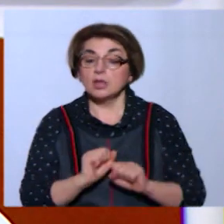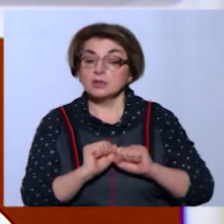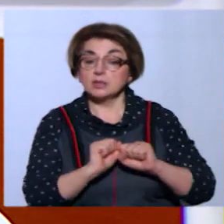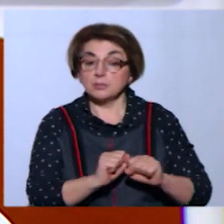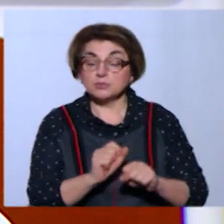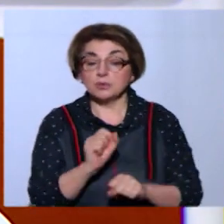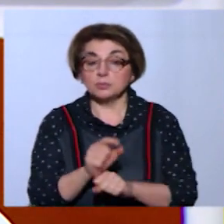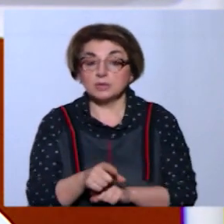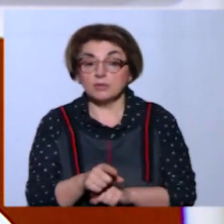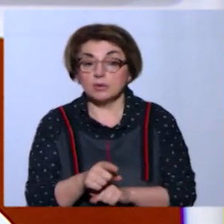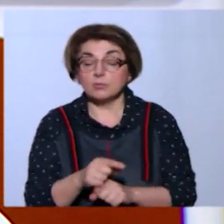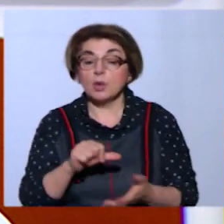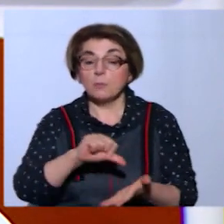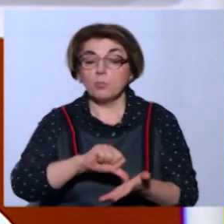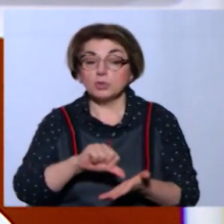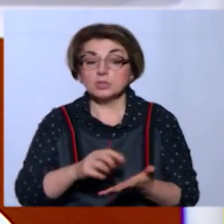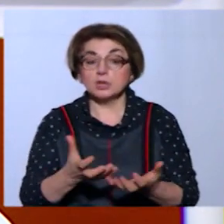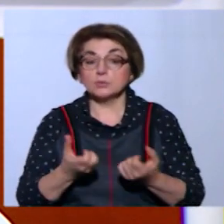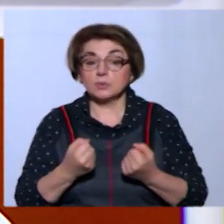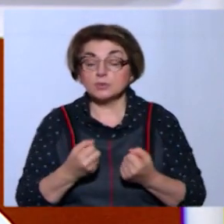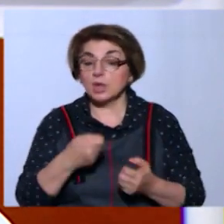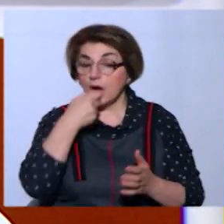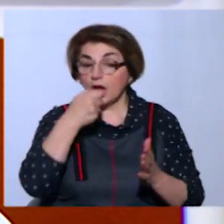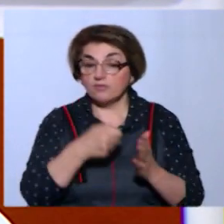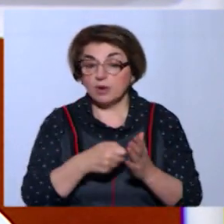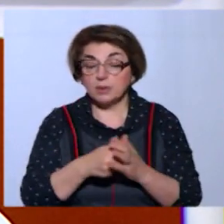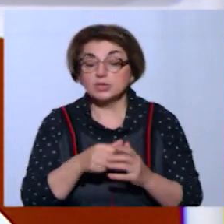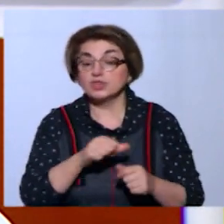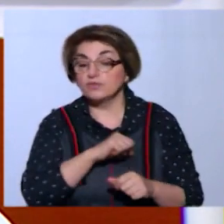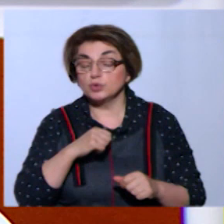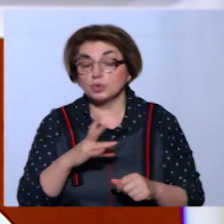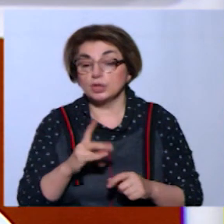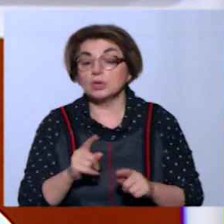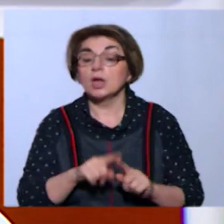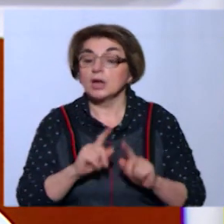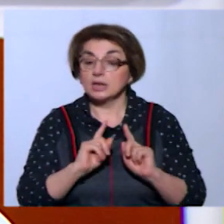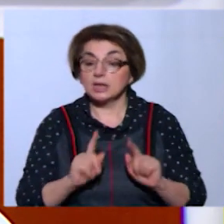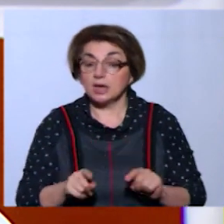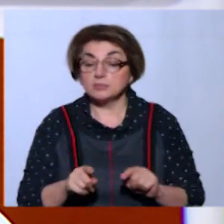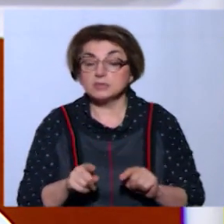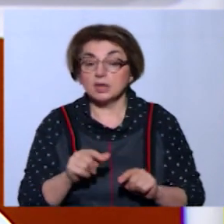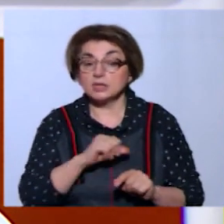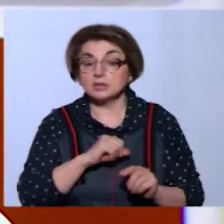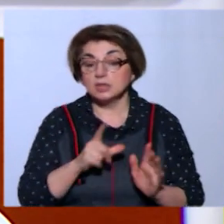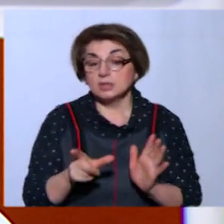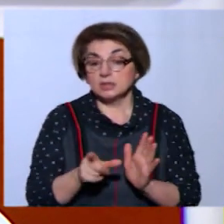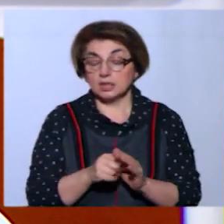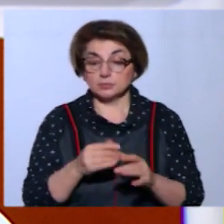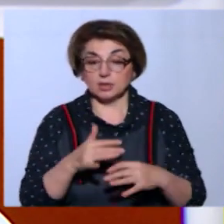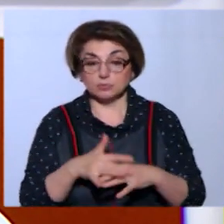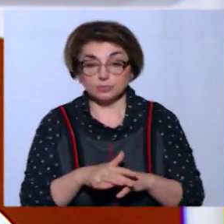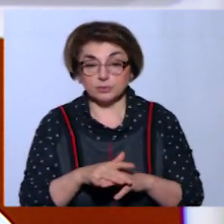დამცველობით ფუნქციას, მონაწილეობას ღებულობს კვებაში ნეირონის. და გარდა ამისა, აი ეს თანამგზავრი